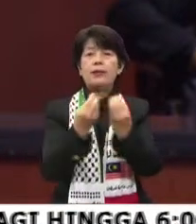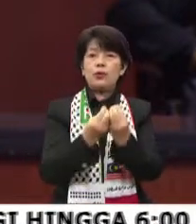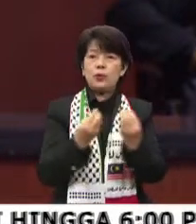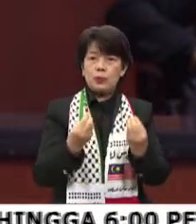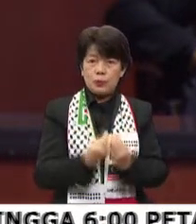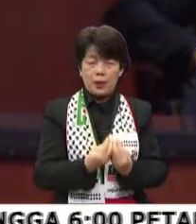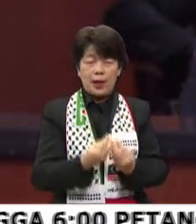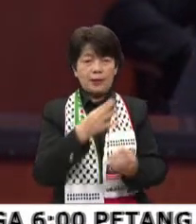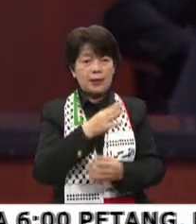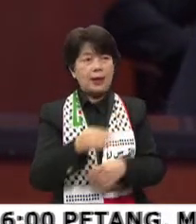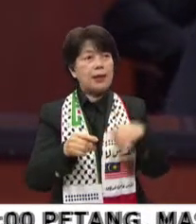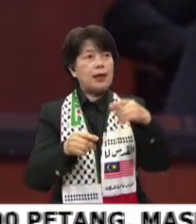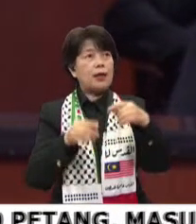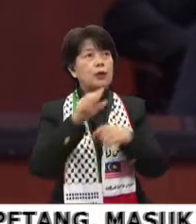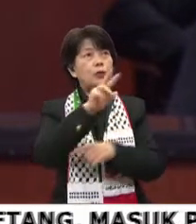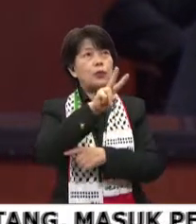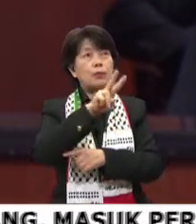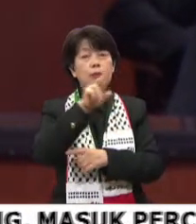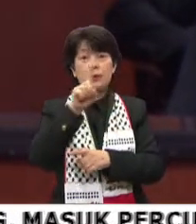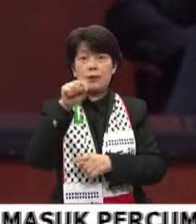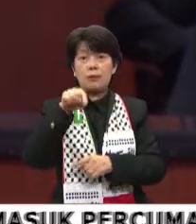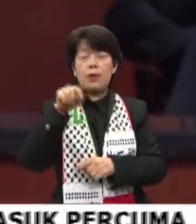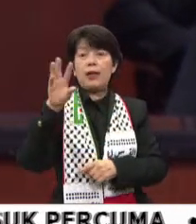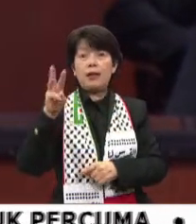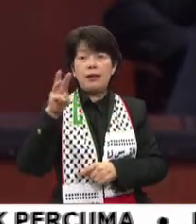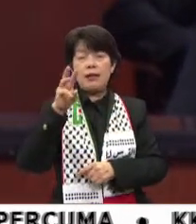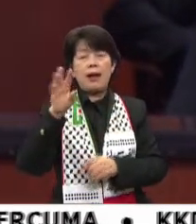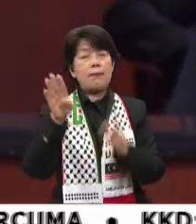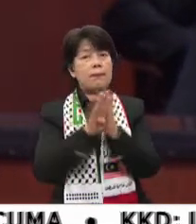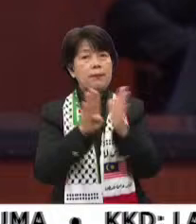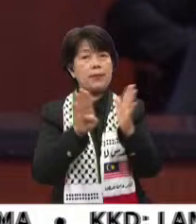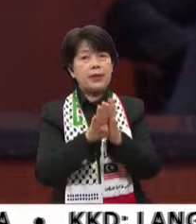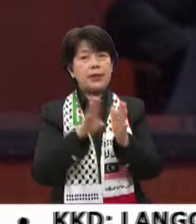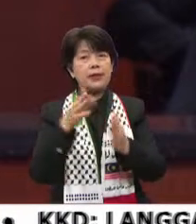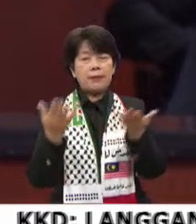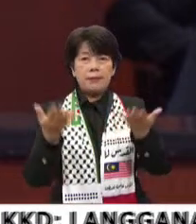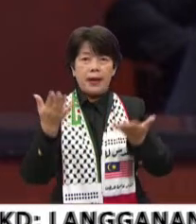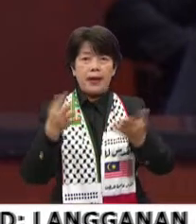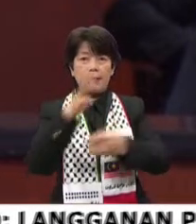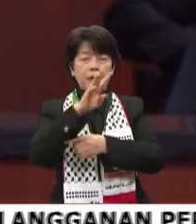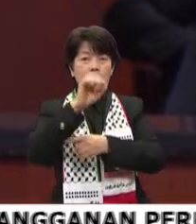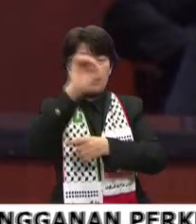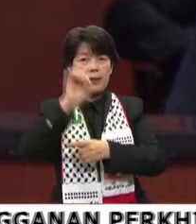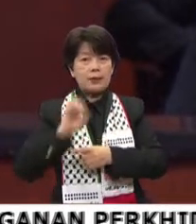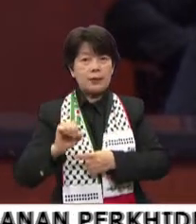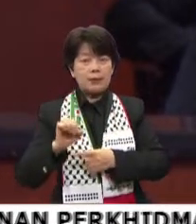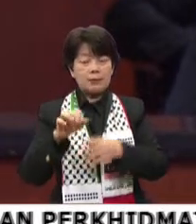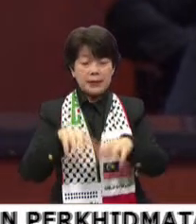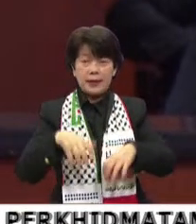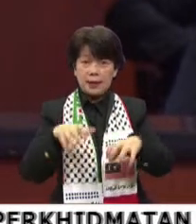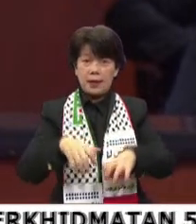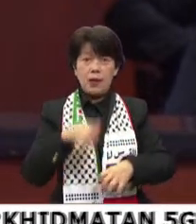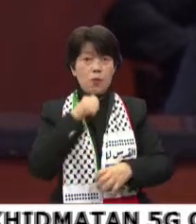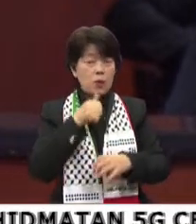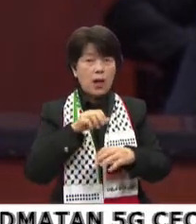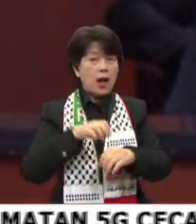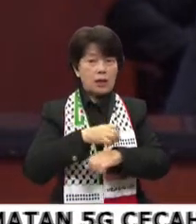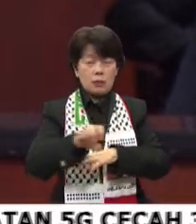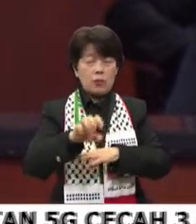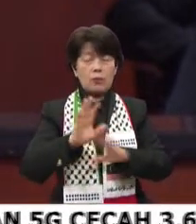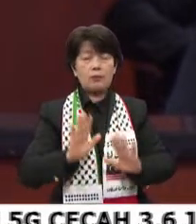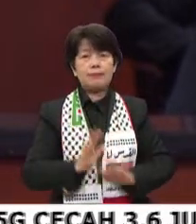dagangan1 6 bilion dengan peningkatan 2.4% ni H pertanian saja ya bukan eksport secara menyeluruh